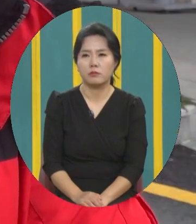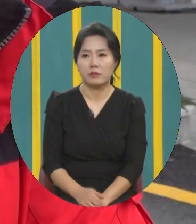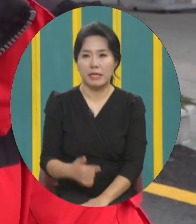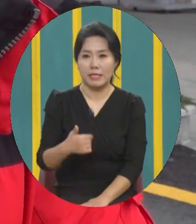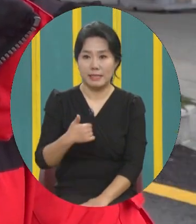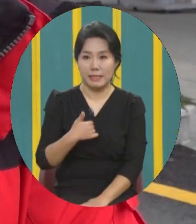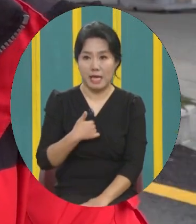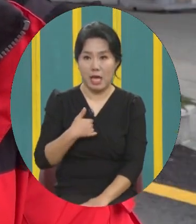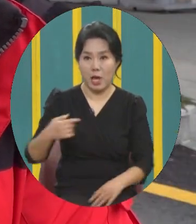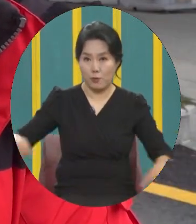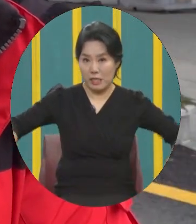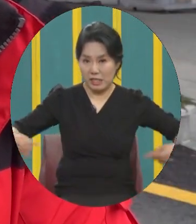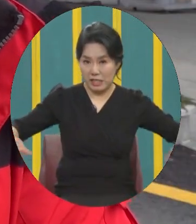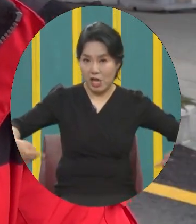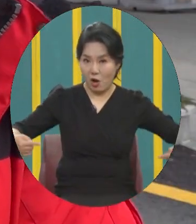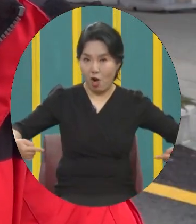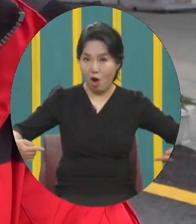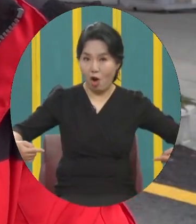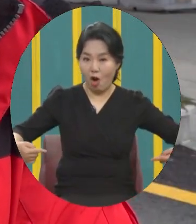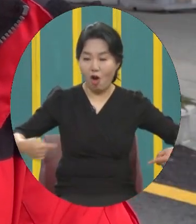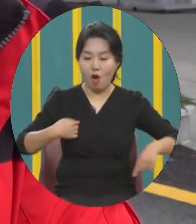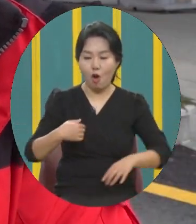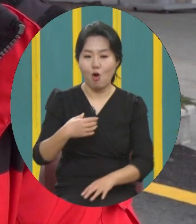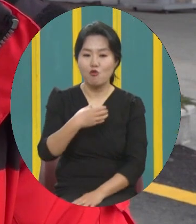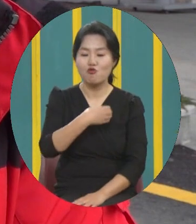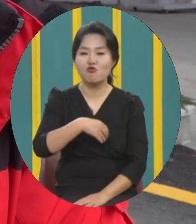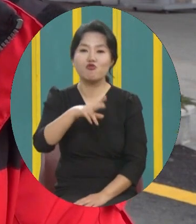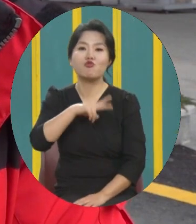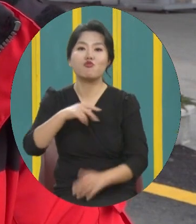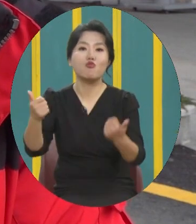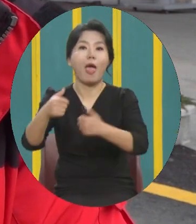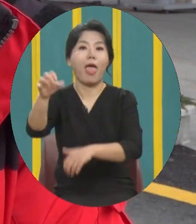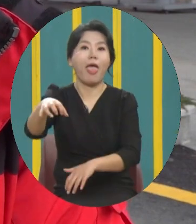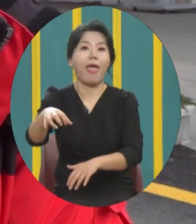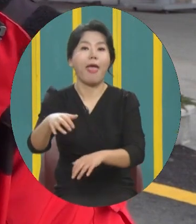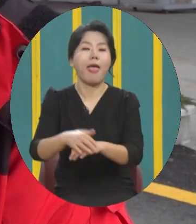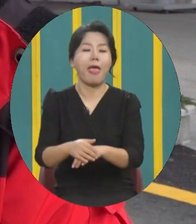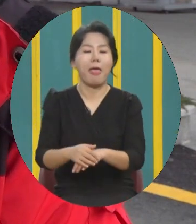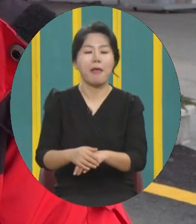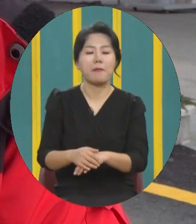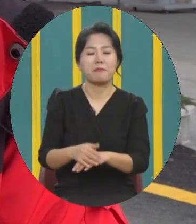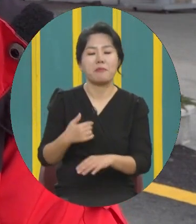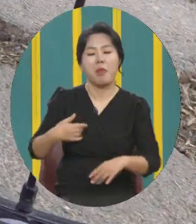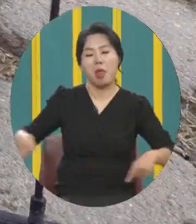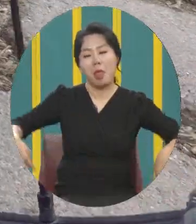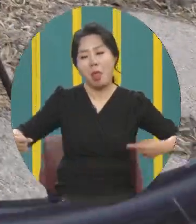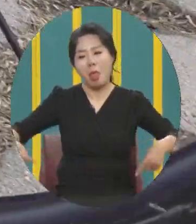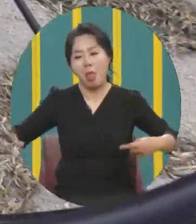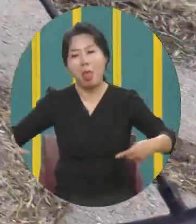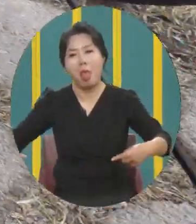제가 저기 있는 휠체어를 타고 군의회까지 가면서 또 어떤 어려움이 있는지 한번 경험해 보겠습니다.